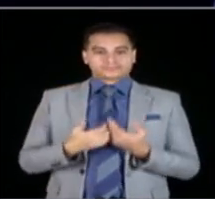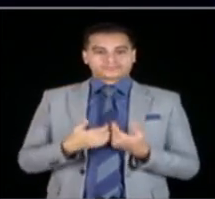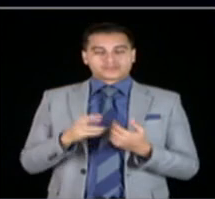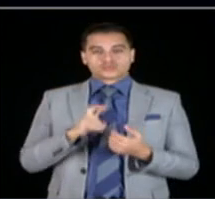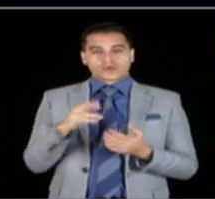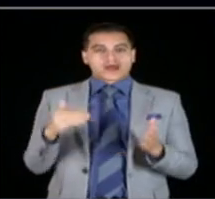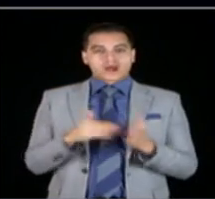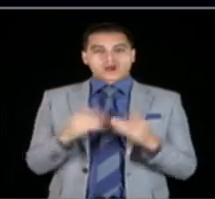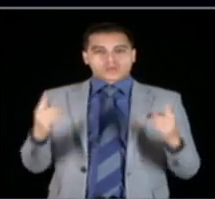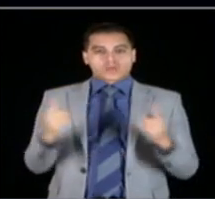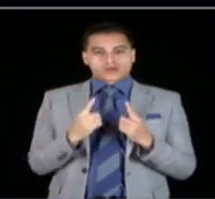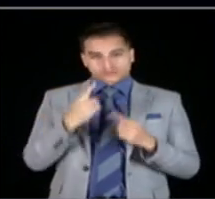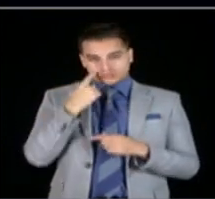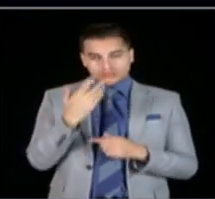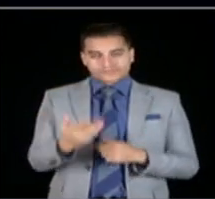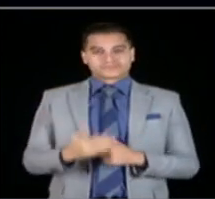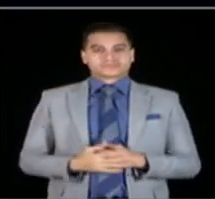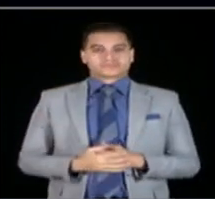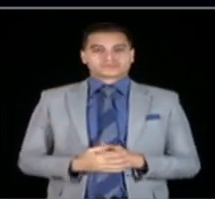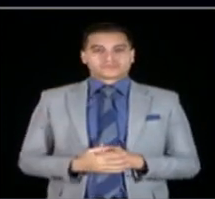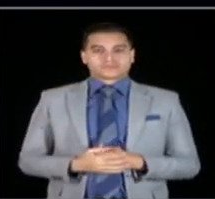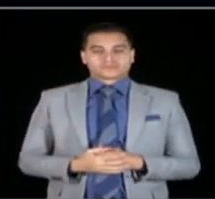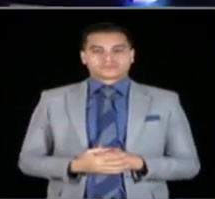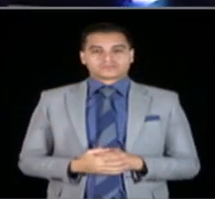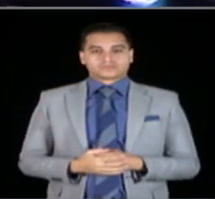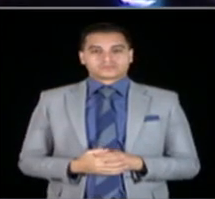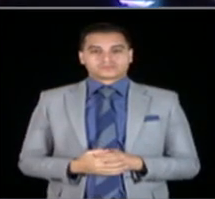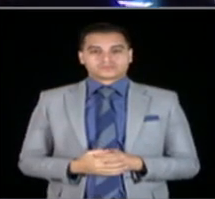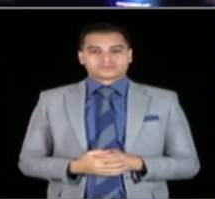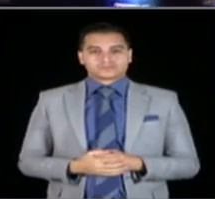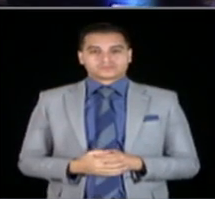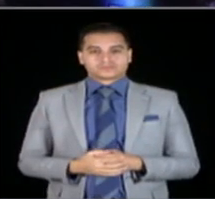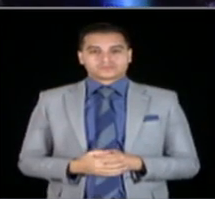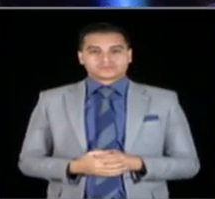آخر سؤال، واحد لواحد. قدرات ذهنية، والسؤال هو: